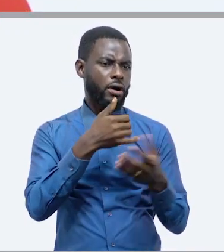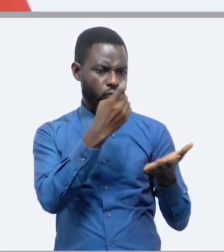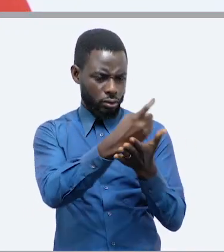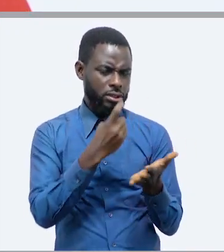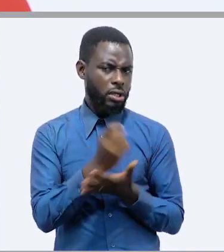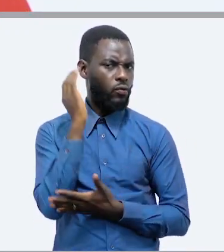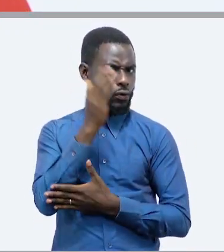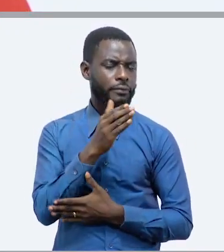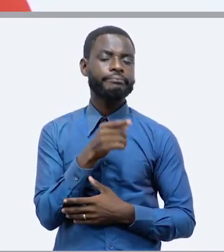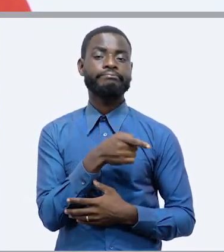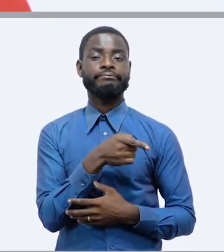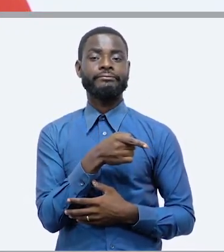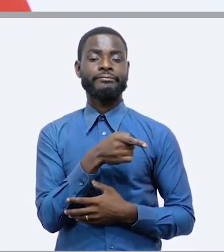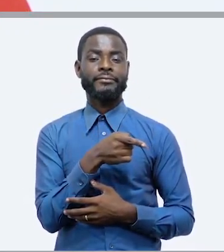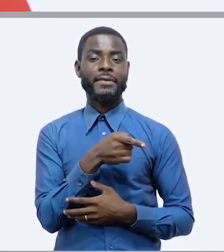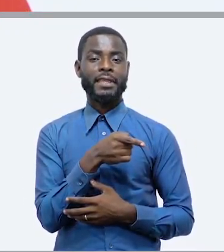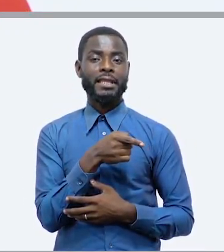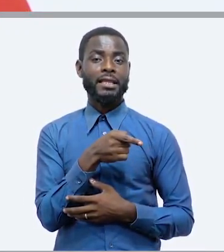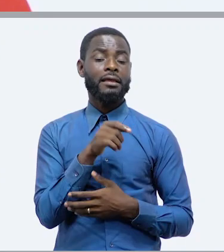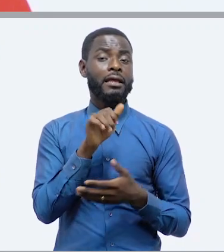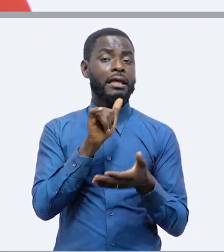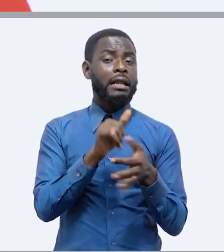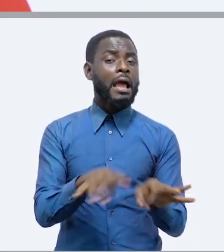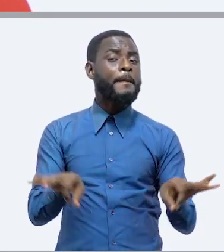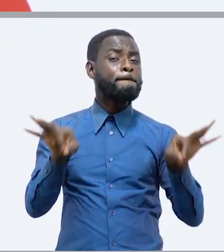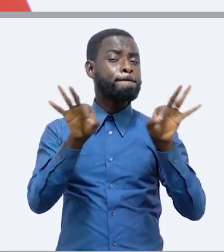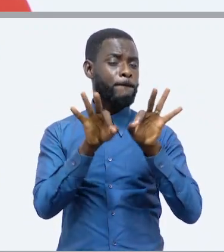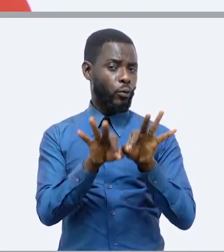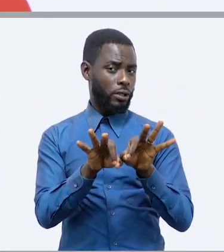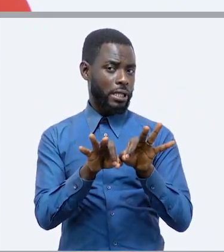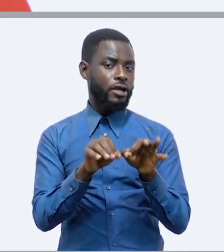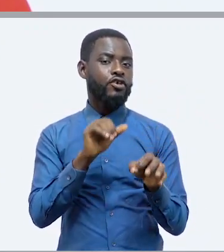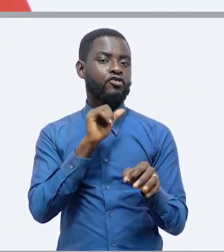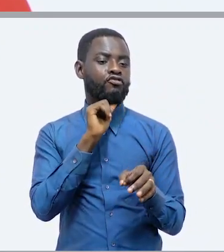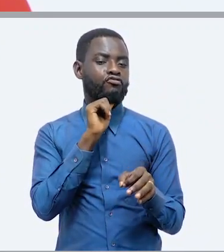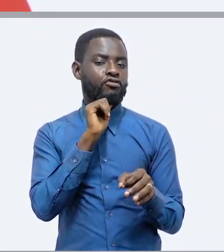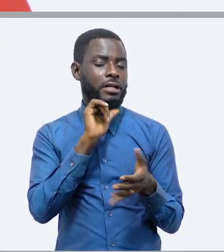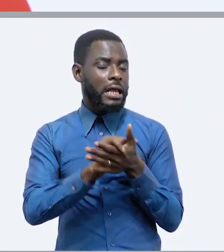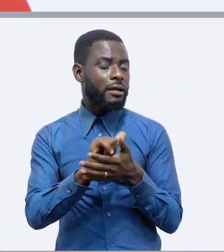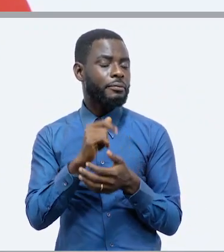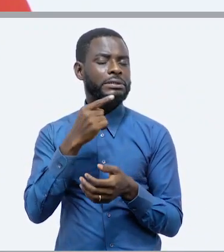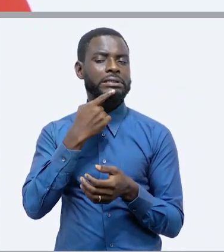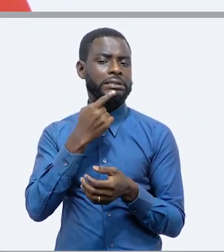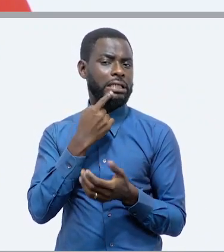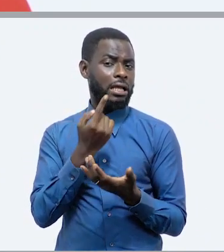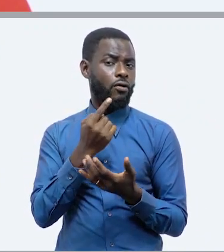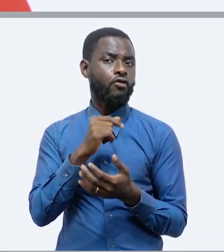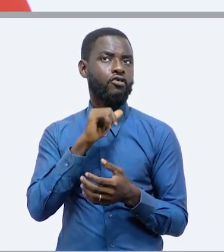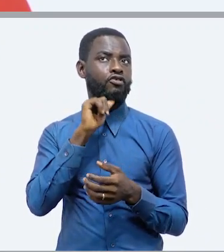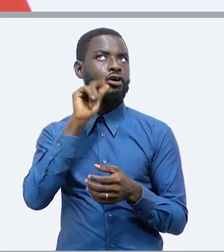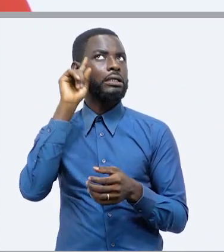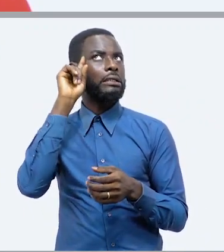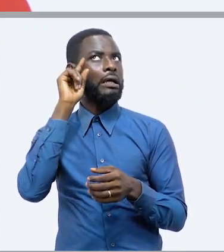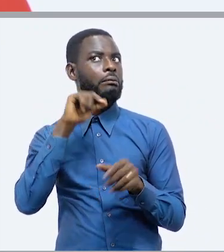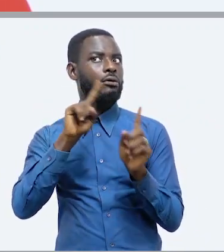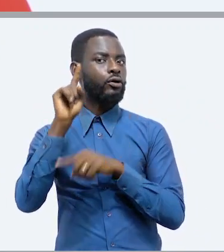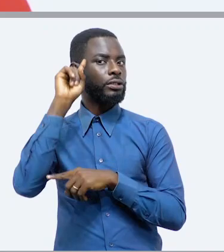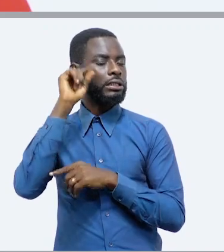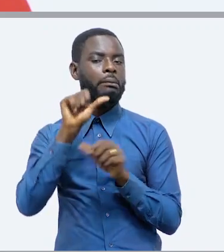ake sani ofi. Keji obo he modeng. Keji ona be. Oha mboko ye ona anyobo